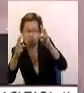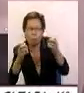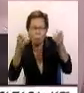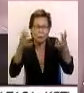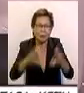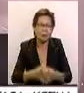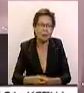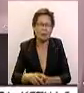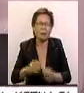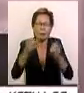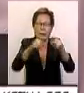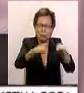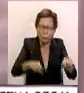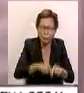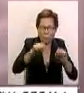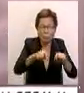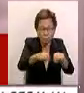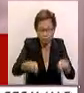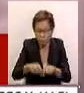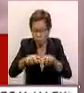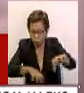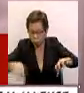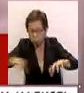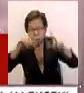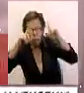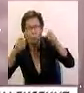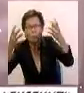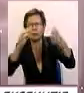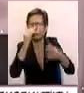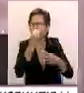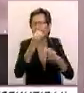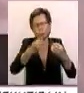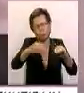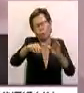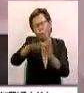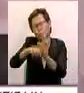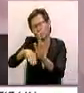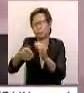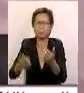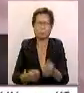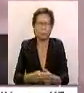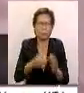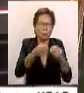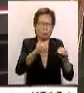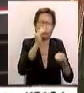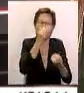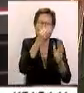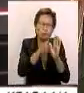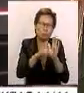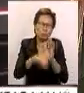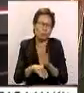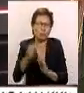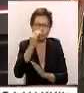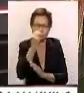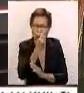tempat boleh ambil gambar. Lepas tu banyak sangat bunga and bunga yang dijual pun murah-murah. Berpatutan harga dia.